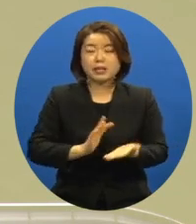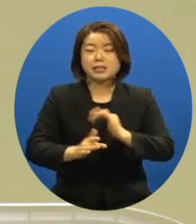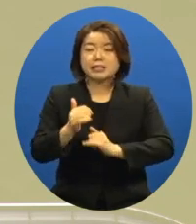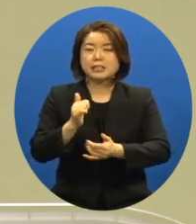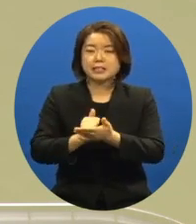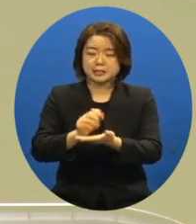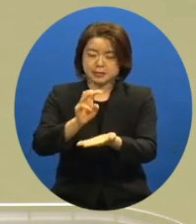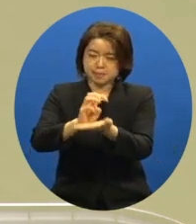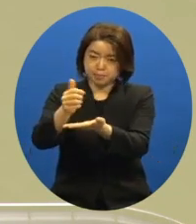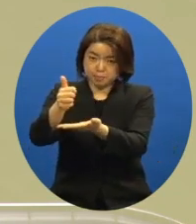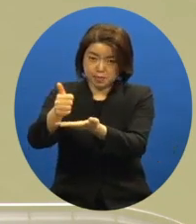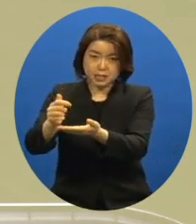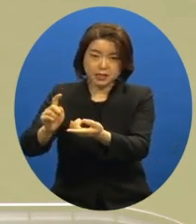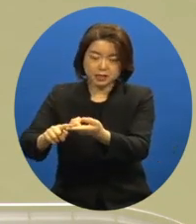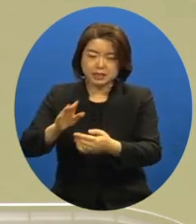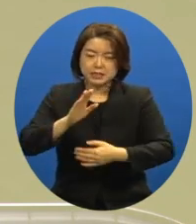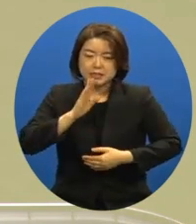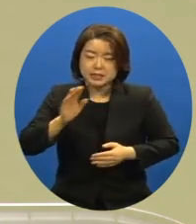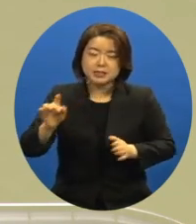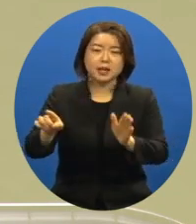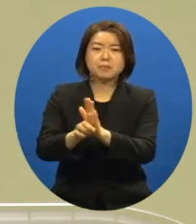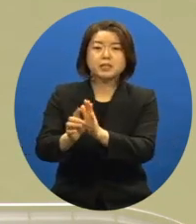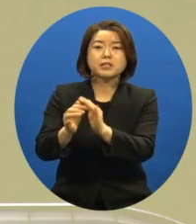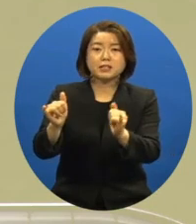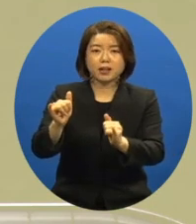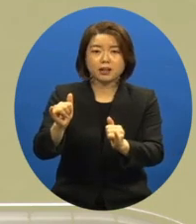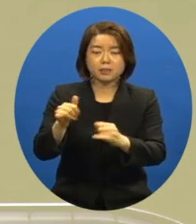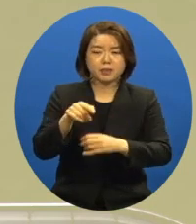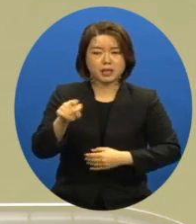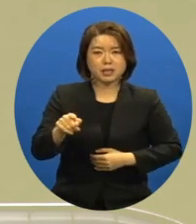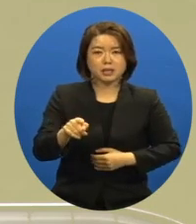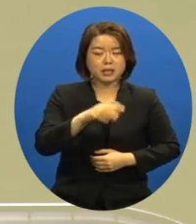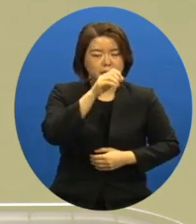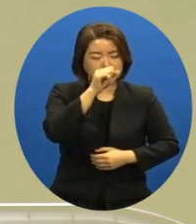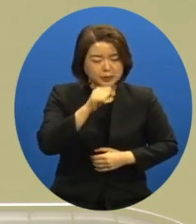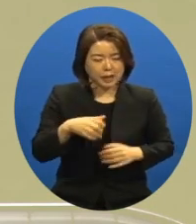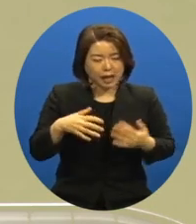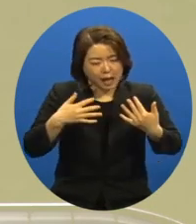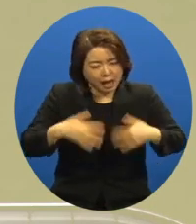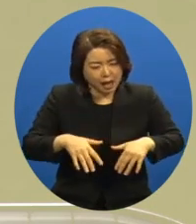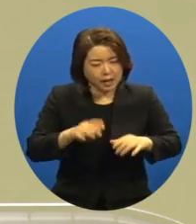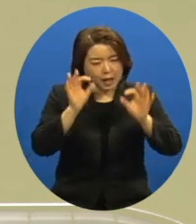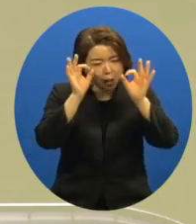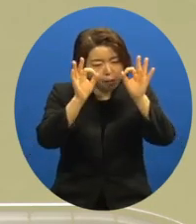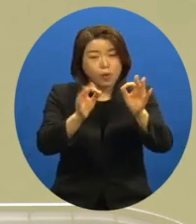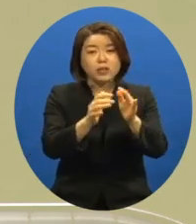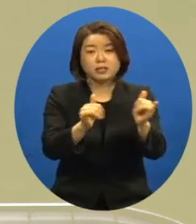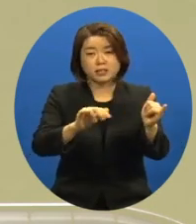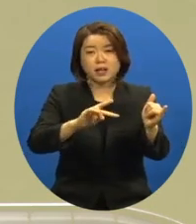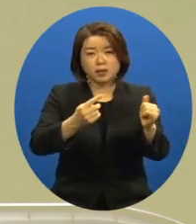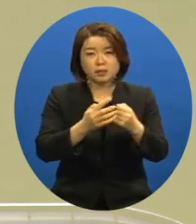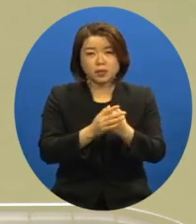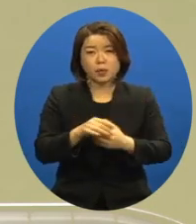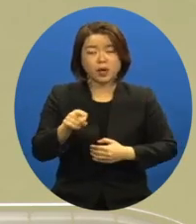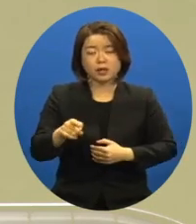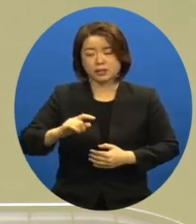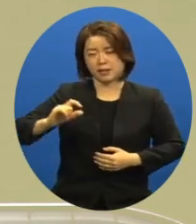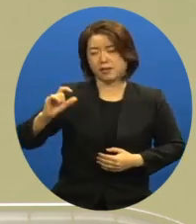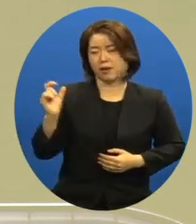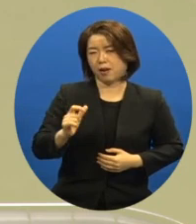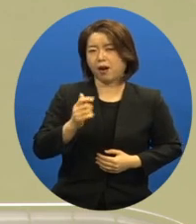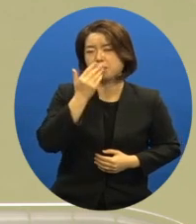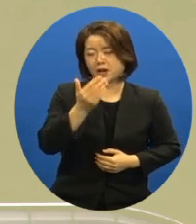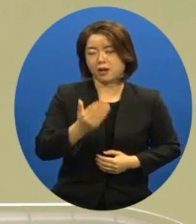예수님이 메시아이신 것이 진짜 믿어지는 사람은 그렇게 착하고 연약해 보이는 사람도 그렇게